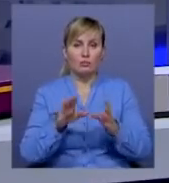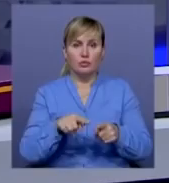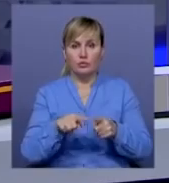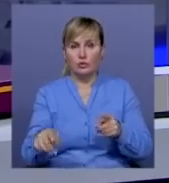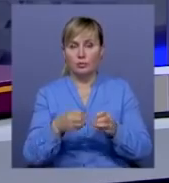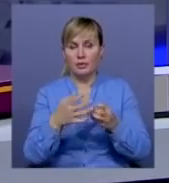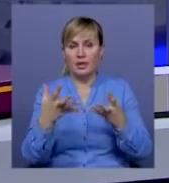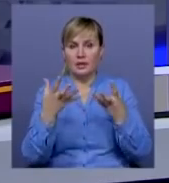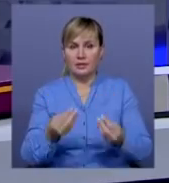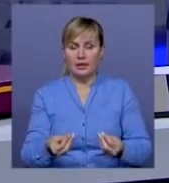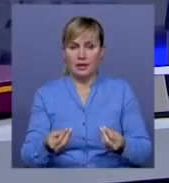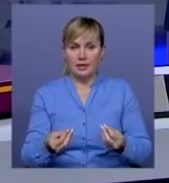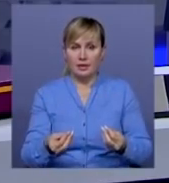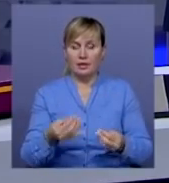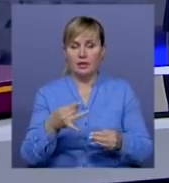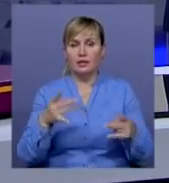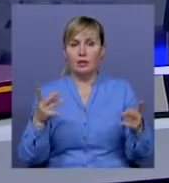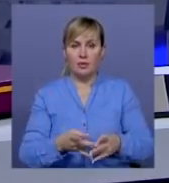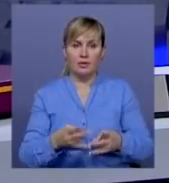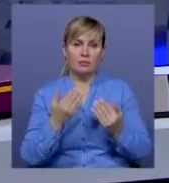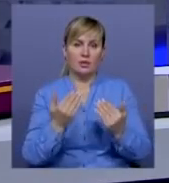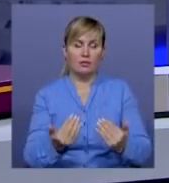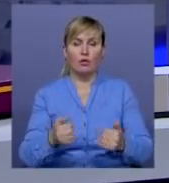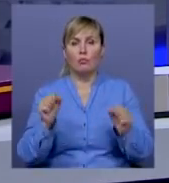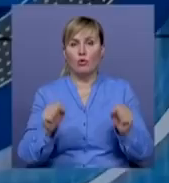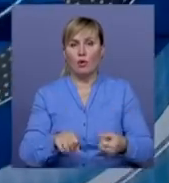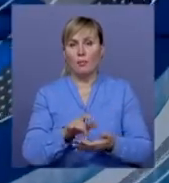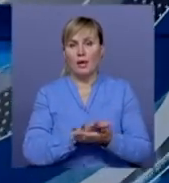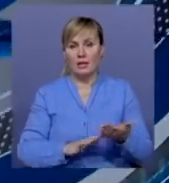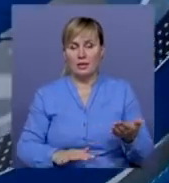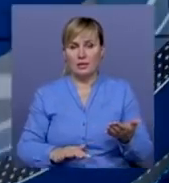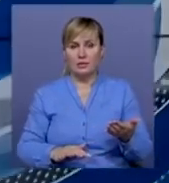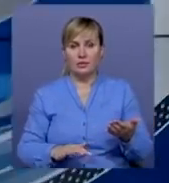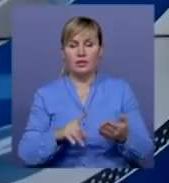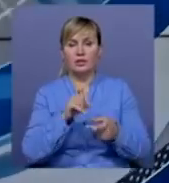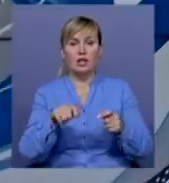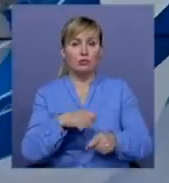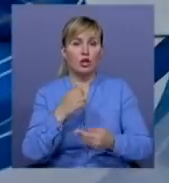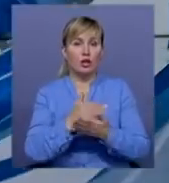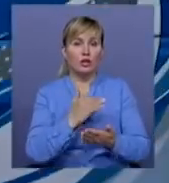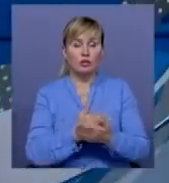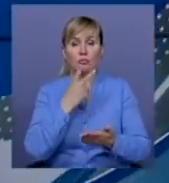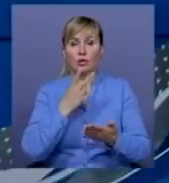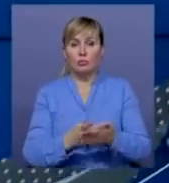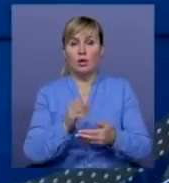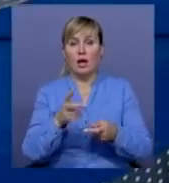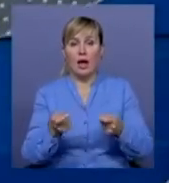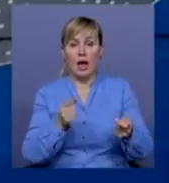течение 15 календарных дней, и при необходимости его могут продлить. За нарушение режима предусмотрена как